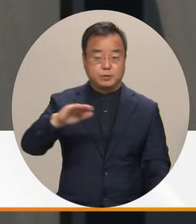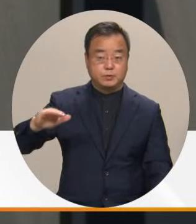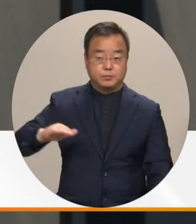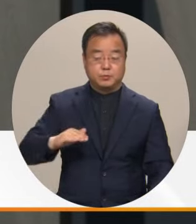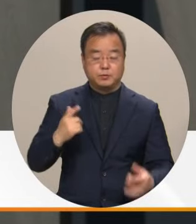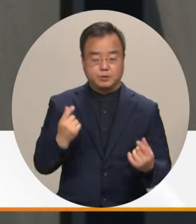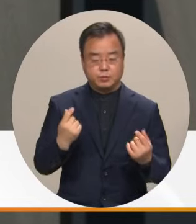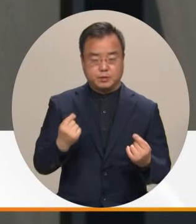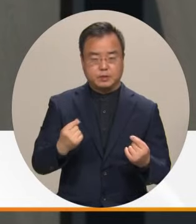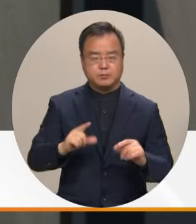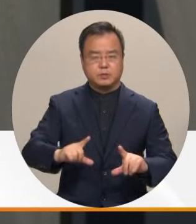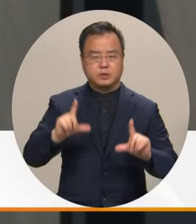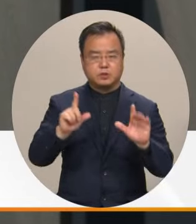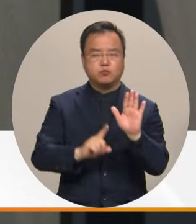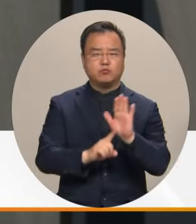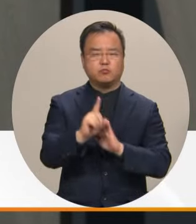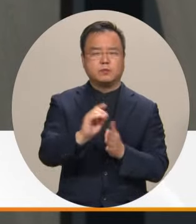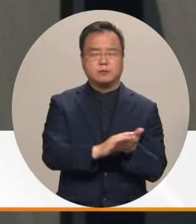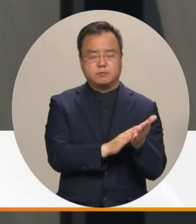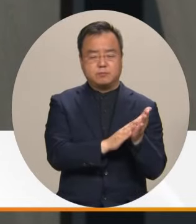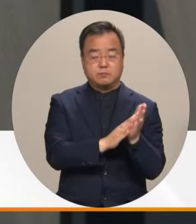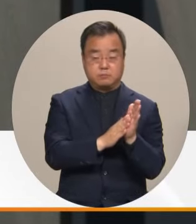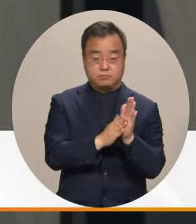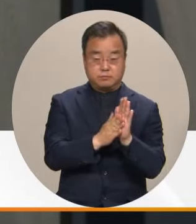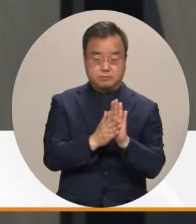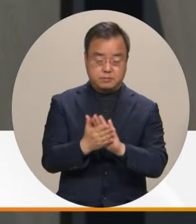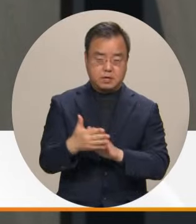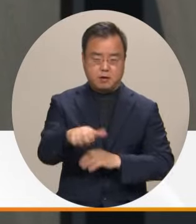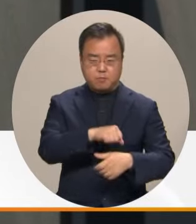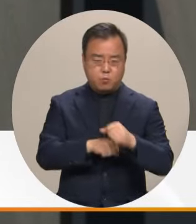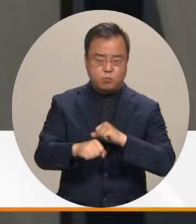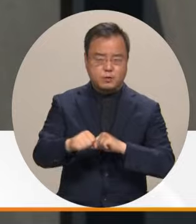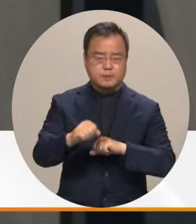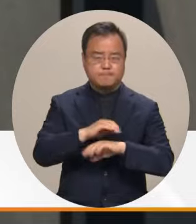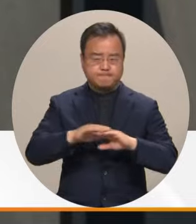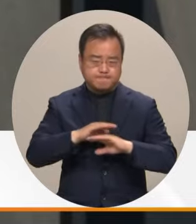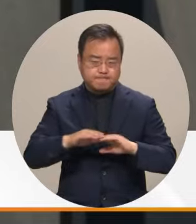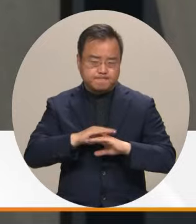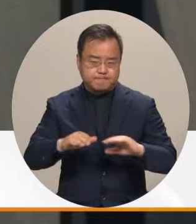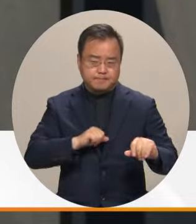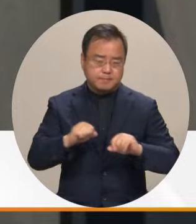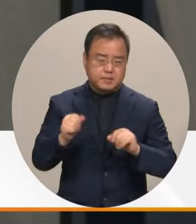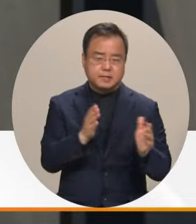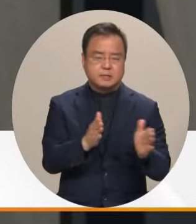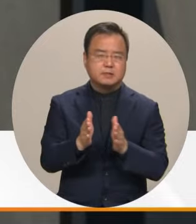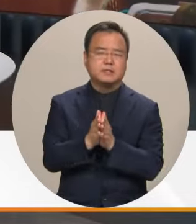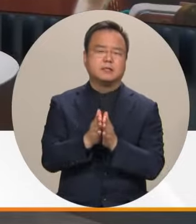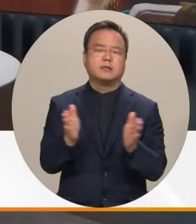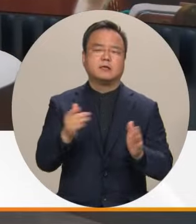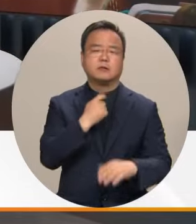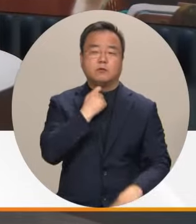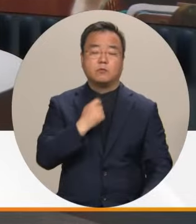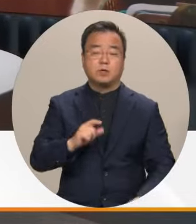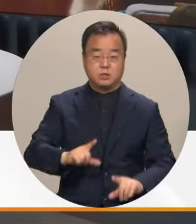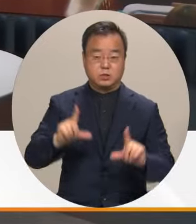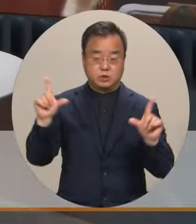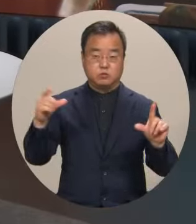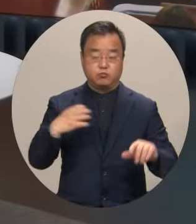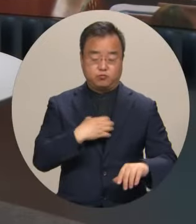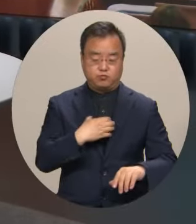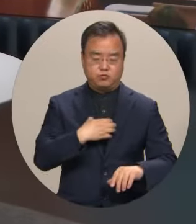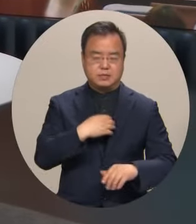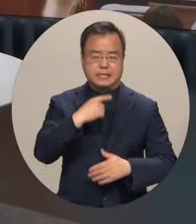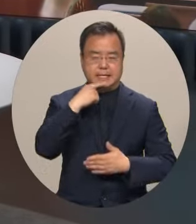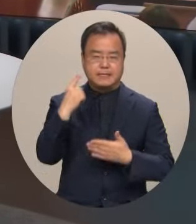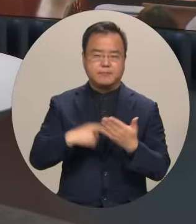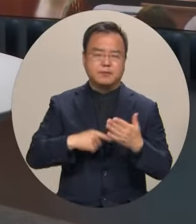사건을통해 우리사회가 기후변화에본격적으로대응하기시작할수있는기회가마련되기를바랍니다 . 예.